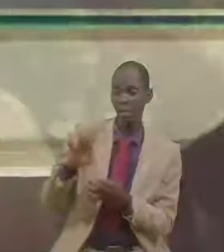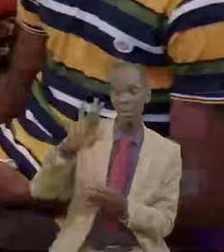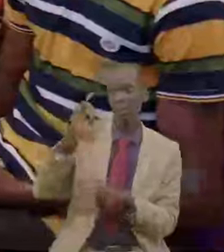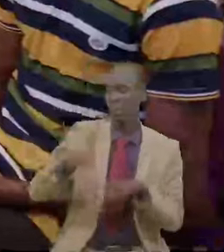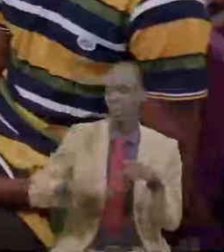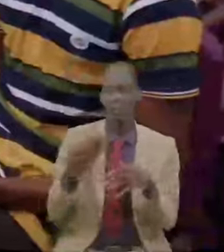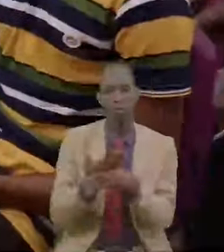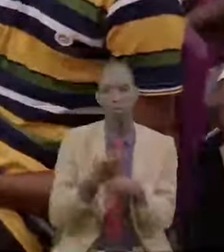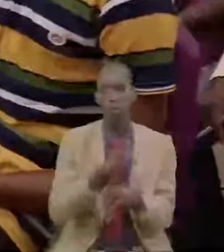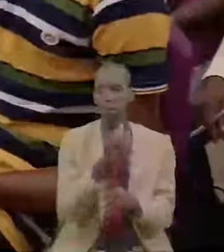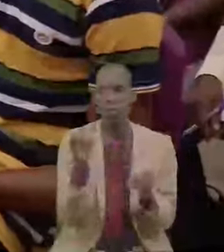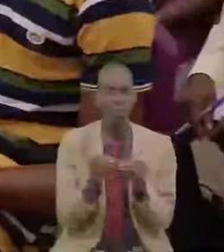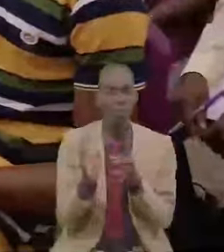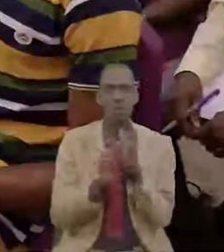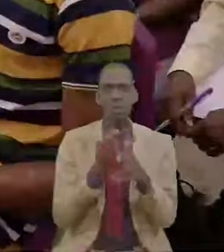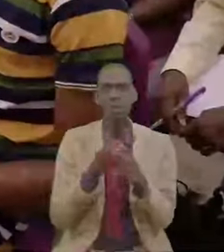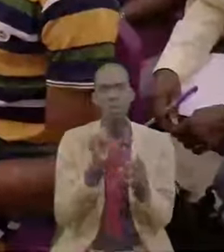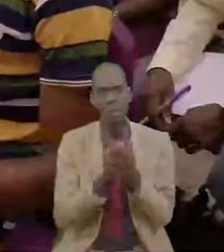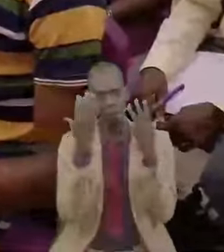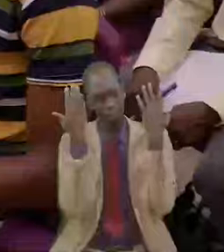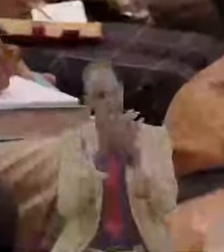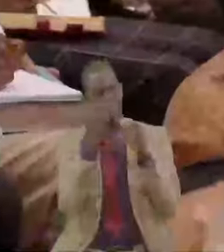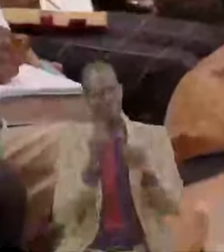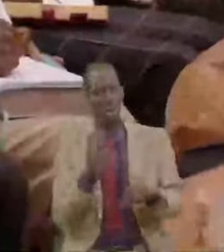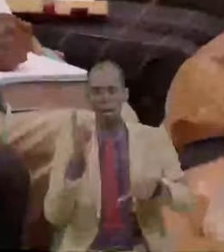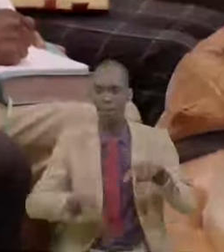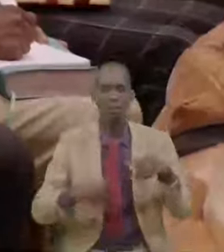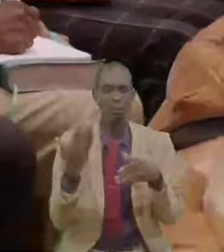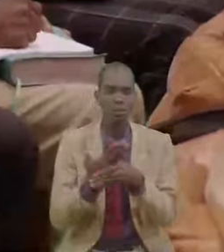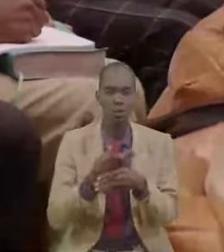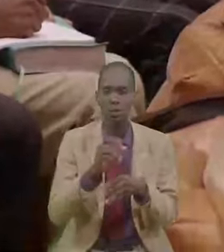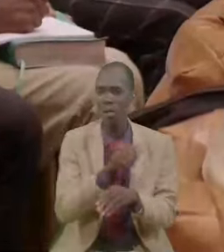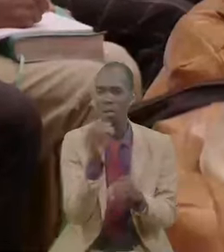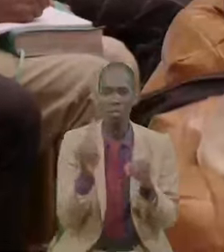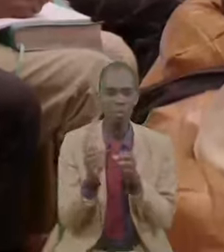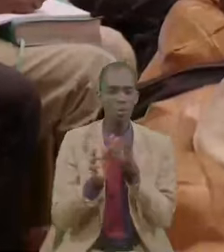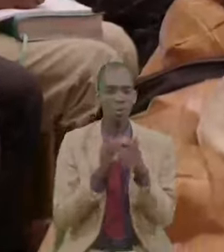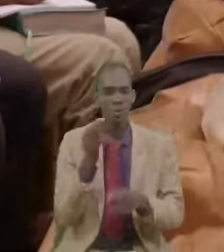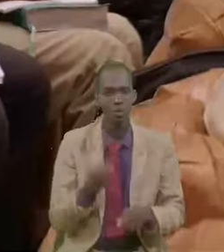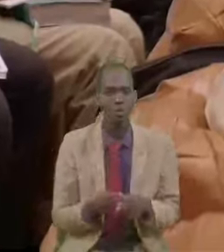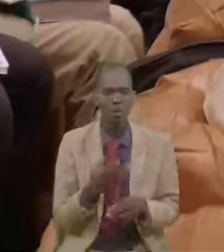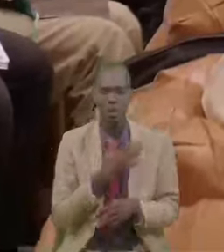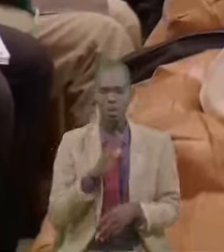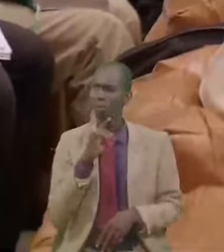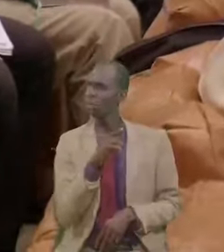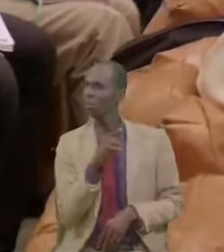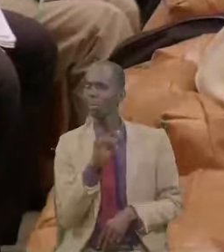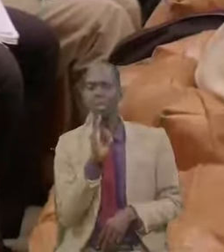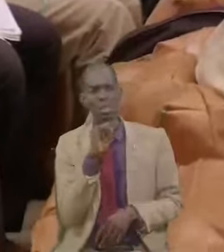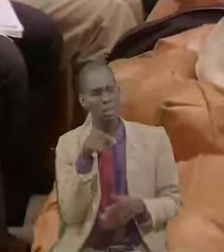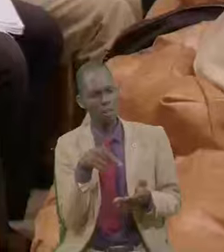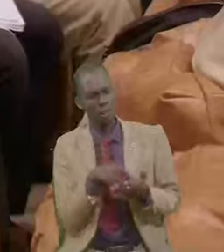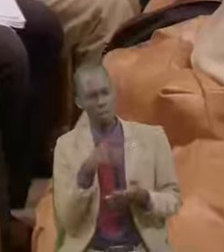vont pas vous déranger là-bas. Les puissances des ténèbres ne vont pas vous déranger là-bas. Je dis ce soir,